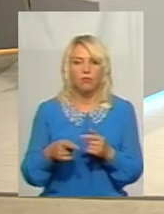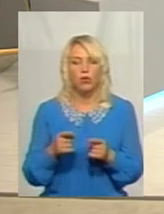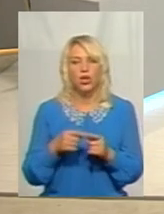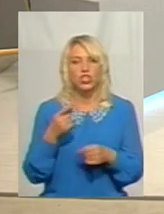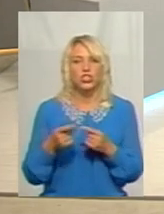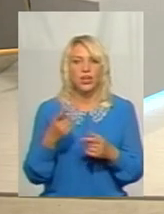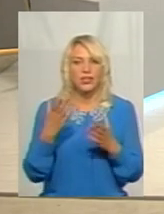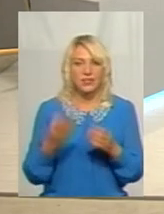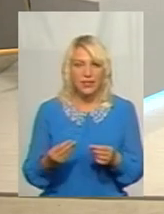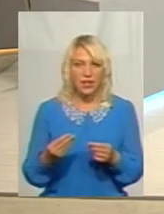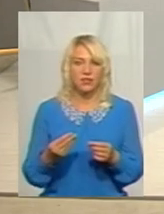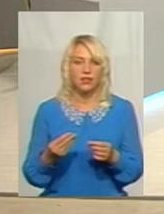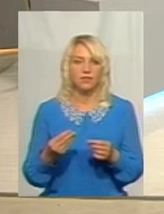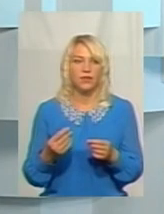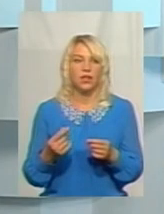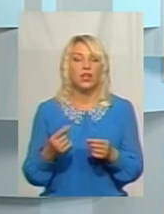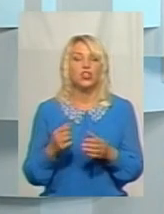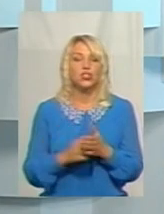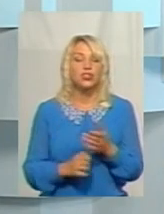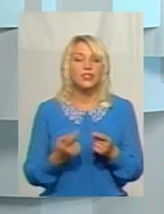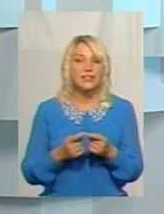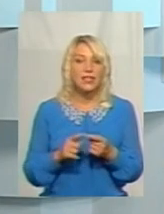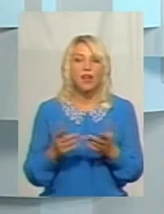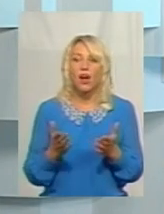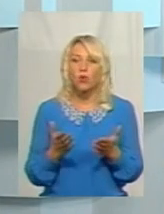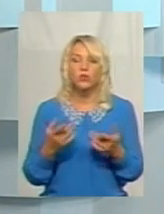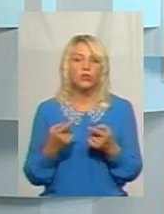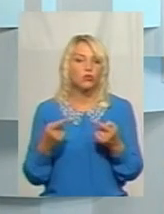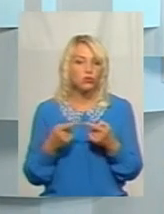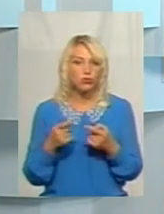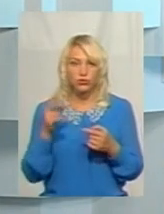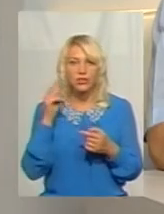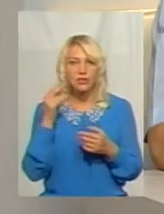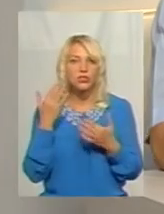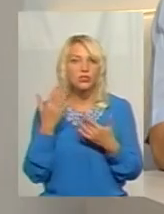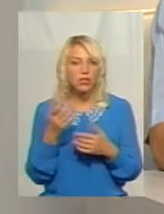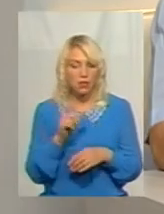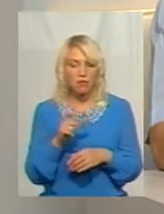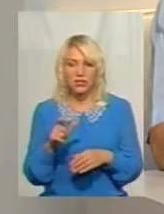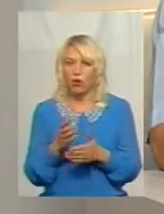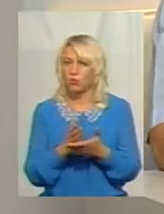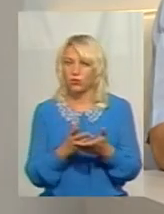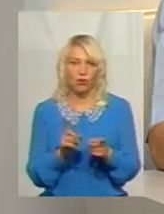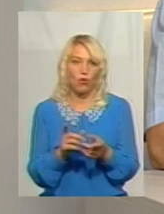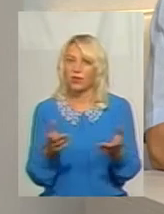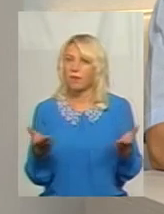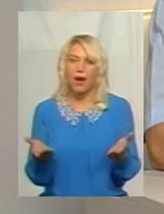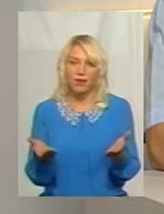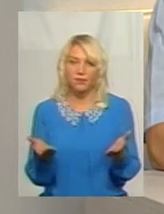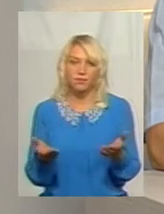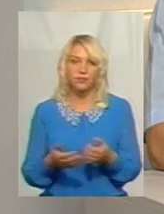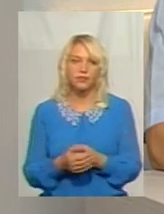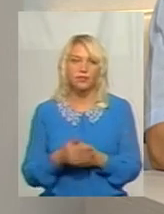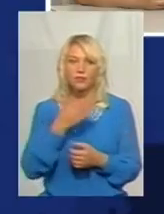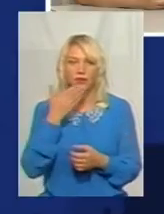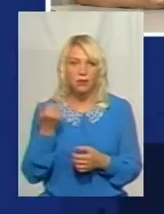день. Через те, якоїсь такої сталої цифри, скільки пацієнтів обслуговується, такого немає. А